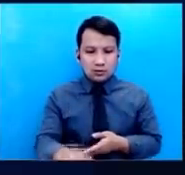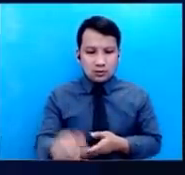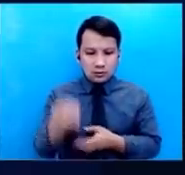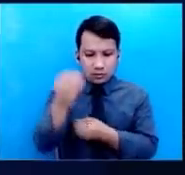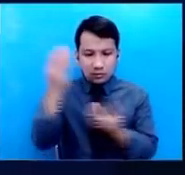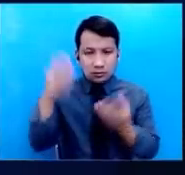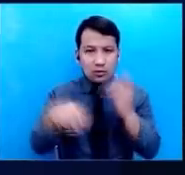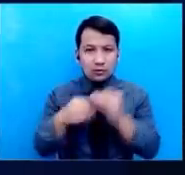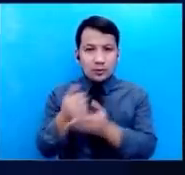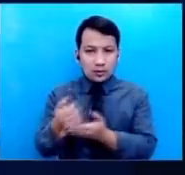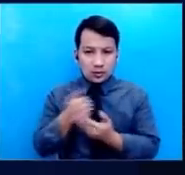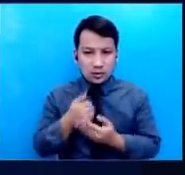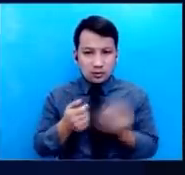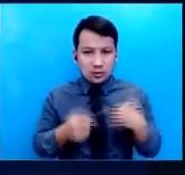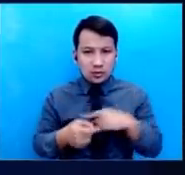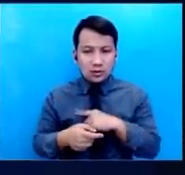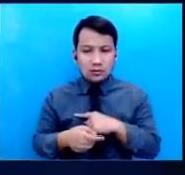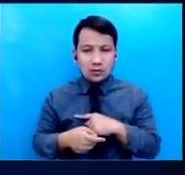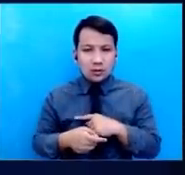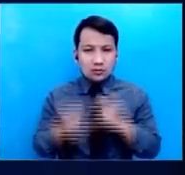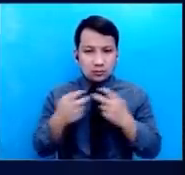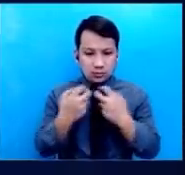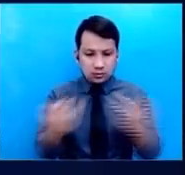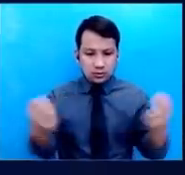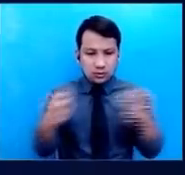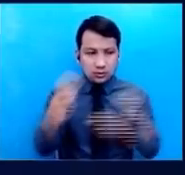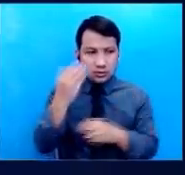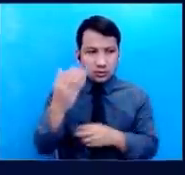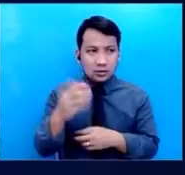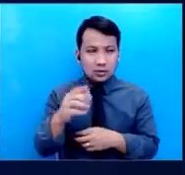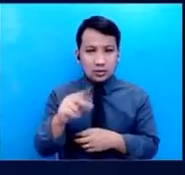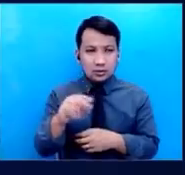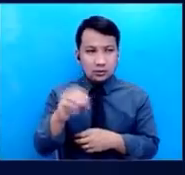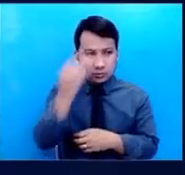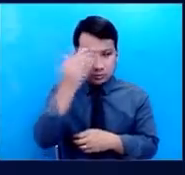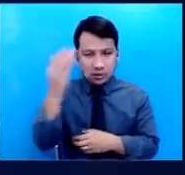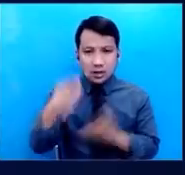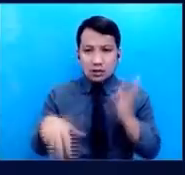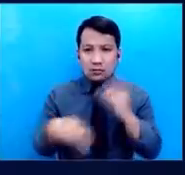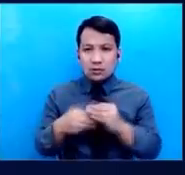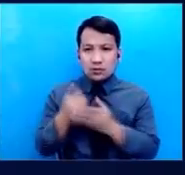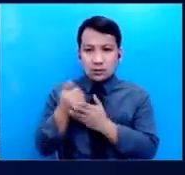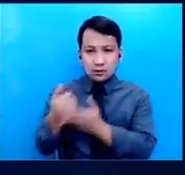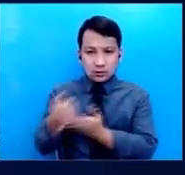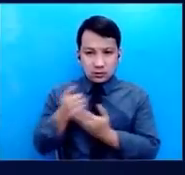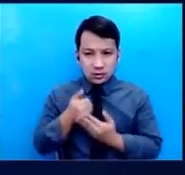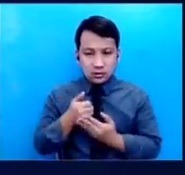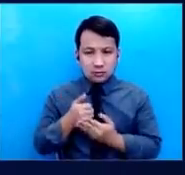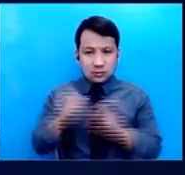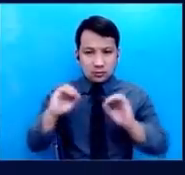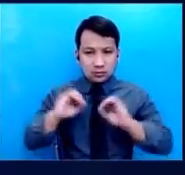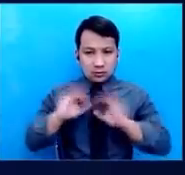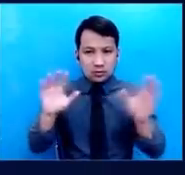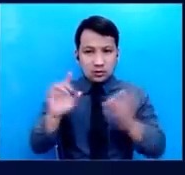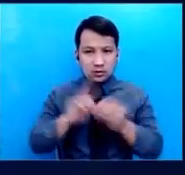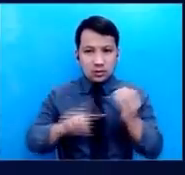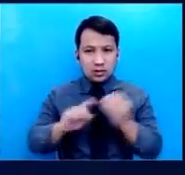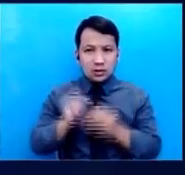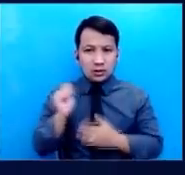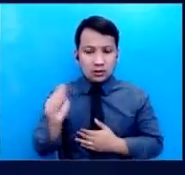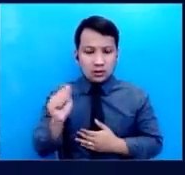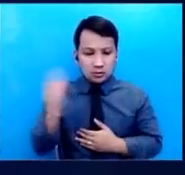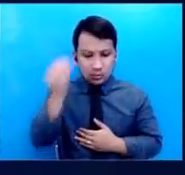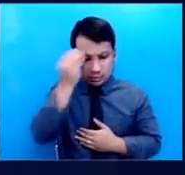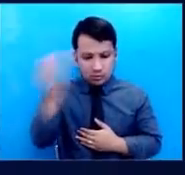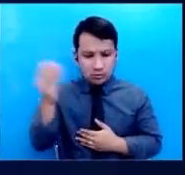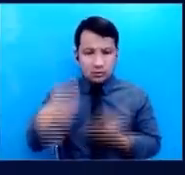naghingi tayo ng audience kay Ginoong Atong Ang para malinawan yung mga issues tungkol doon sa kanyang doon